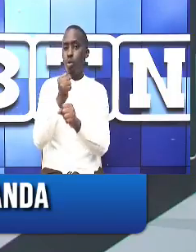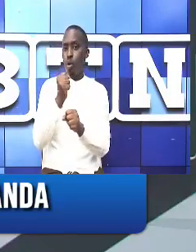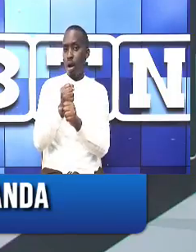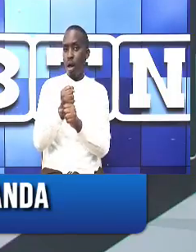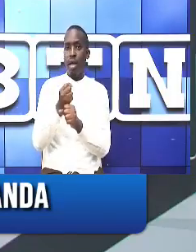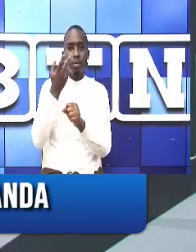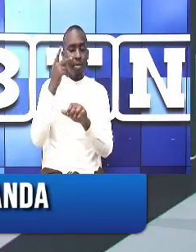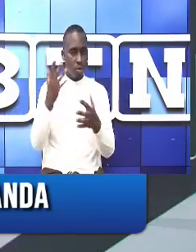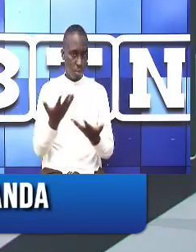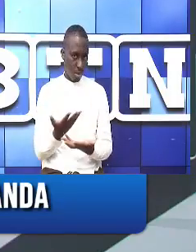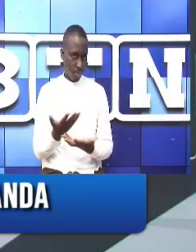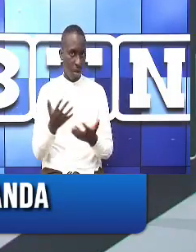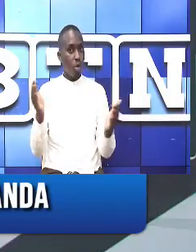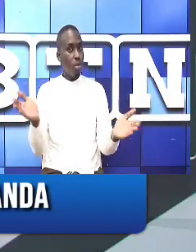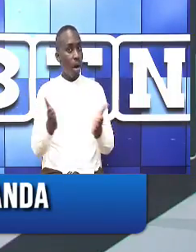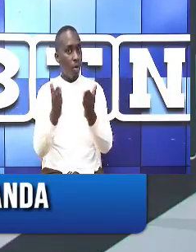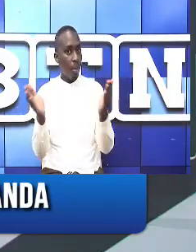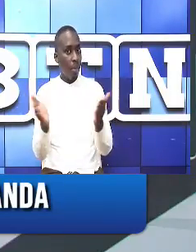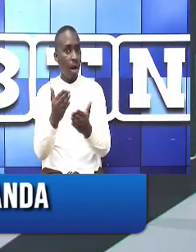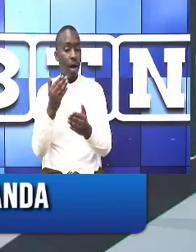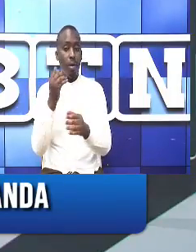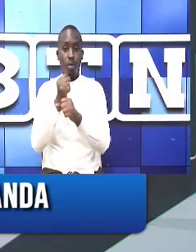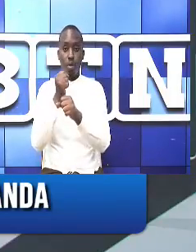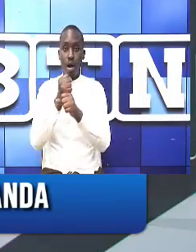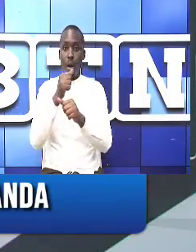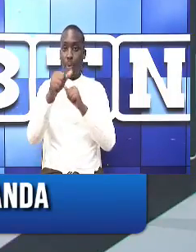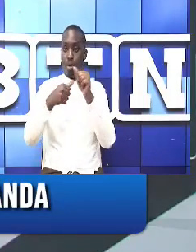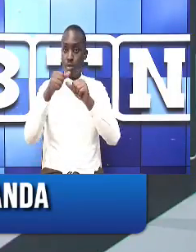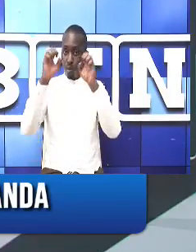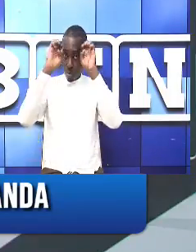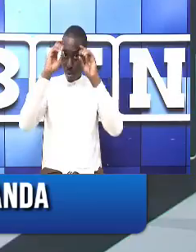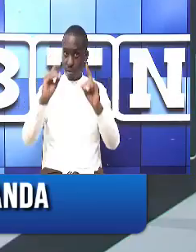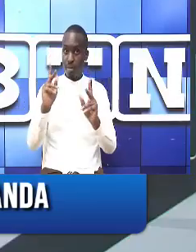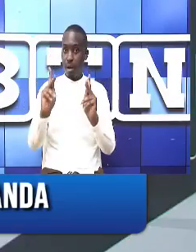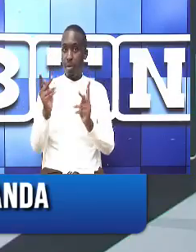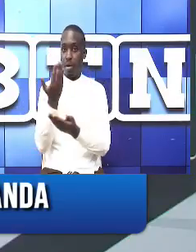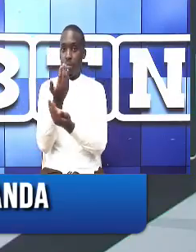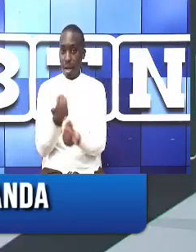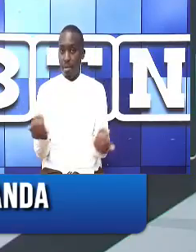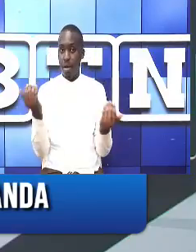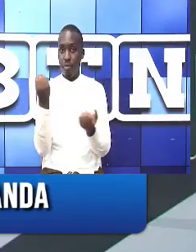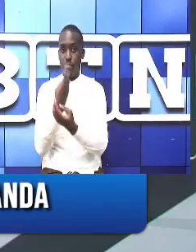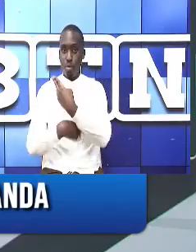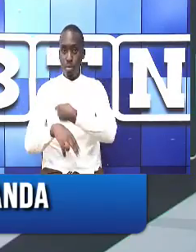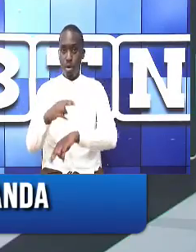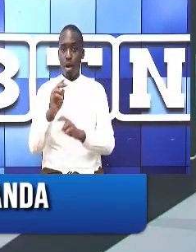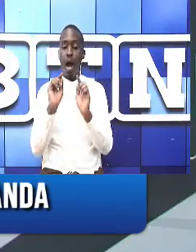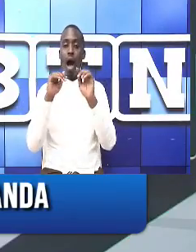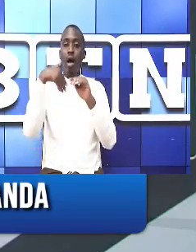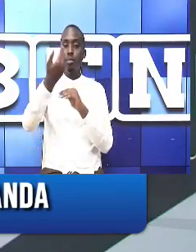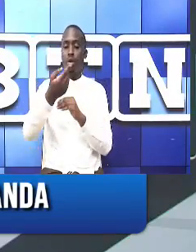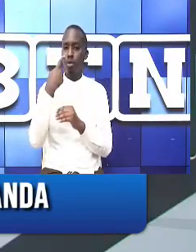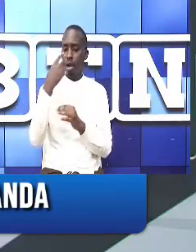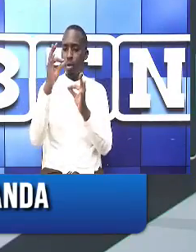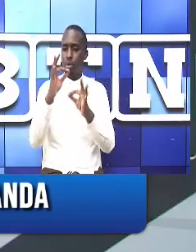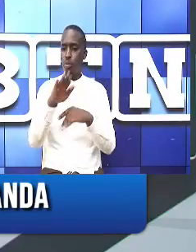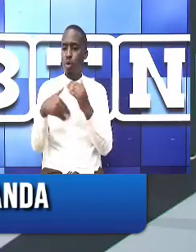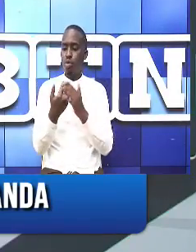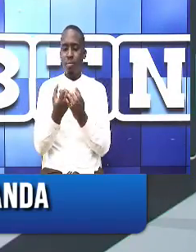ni ikihe ni ubukangurambaga ku burezi bw'abana bafite ubumuga hanyuma tukaza kurebera hamwe